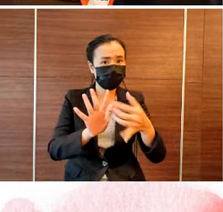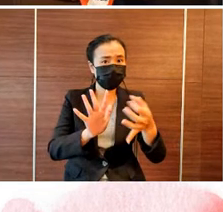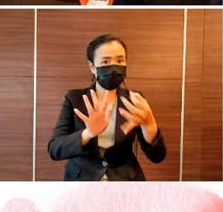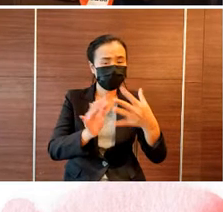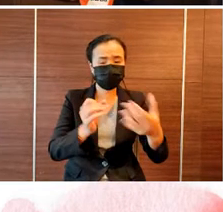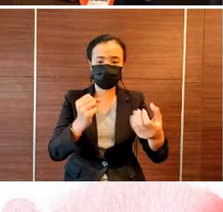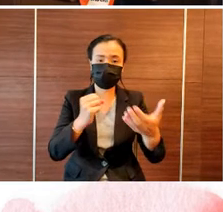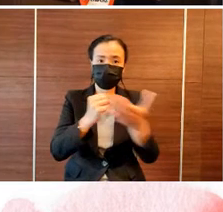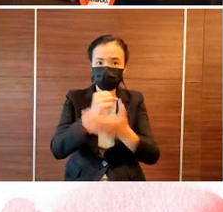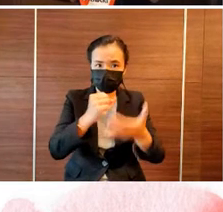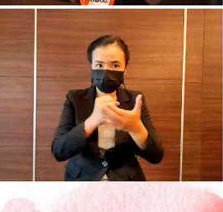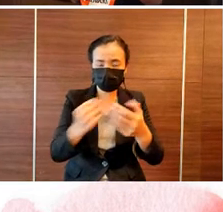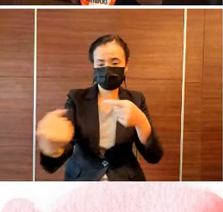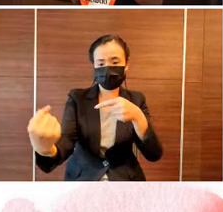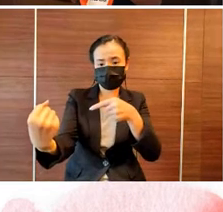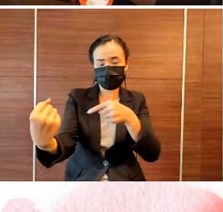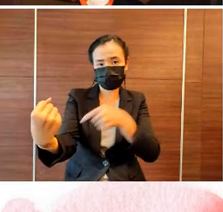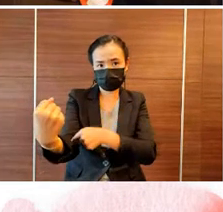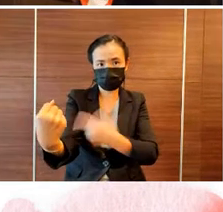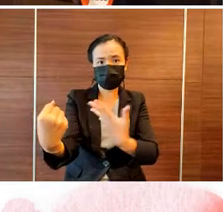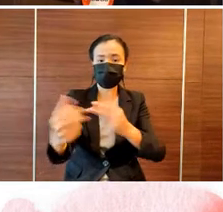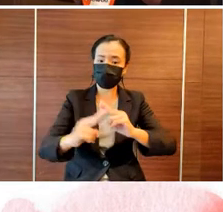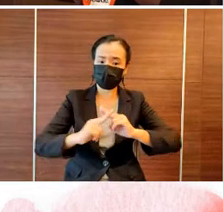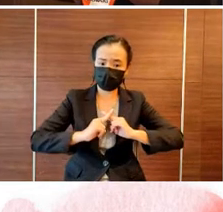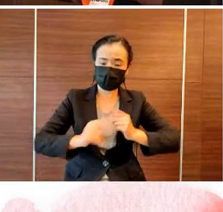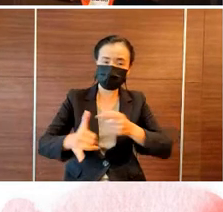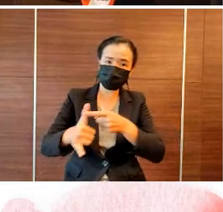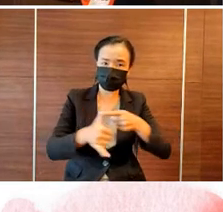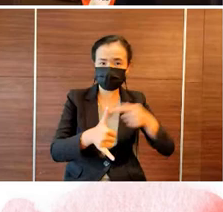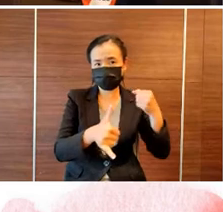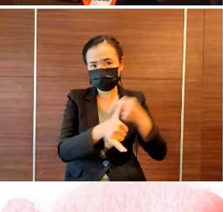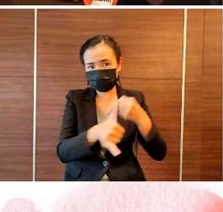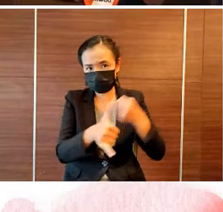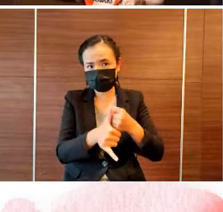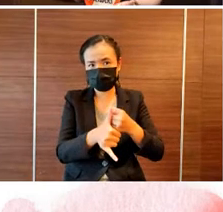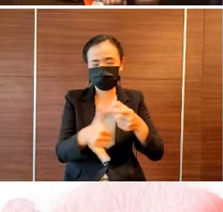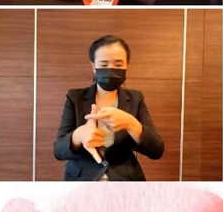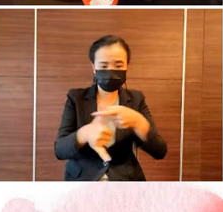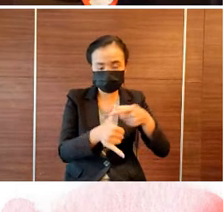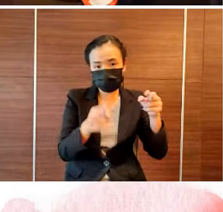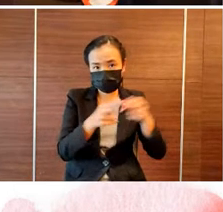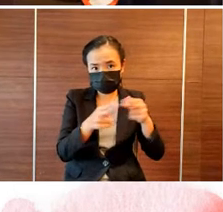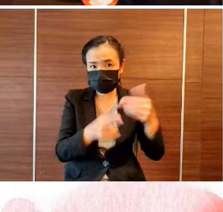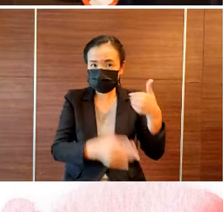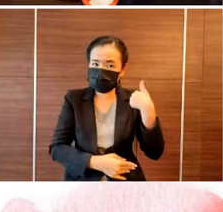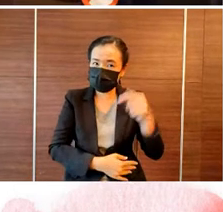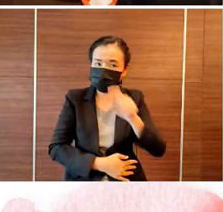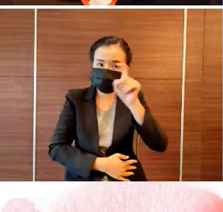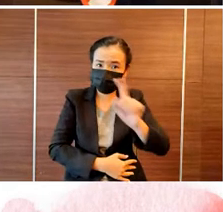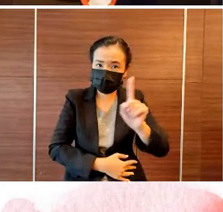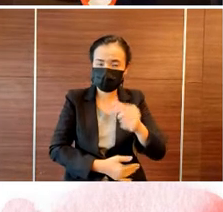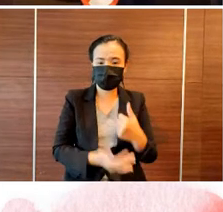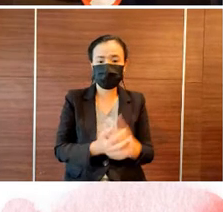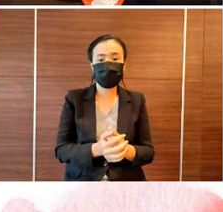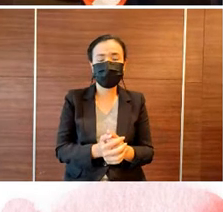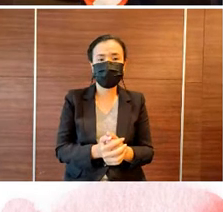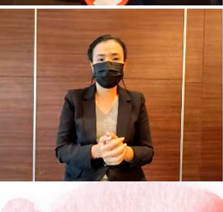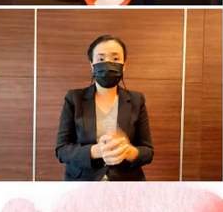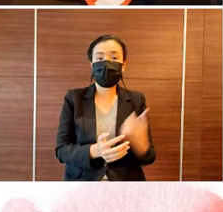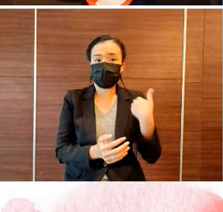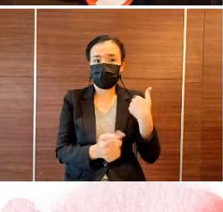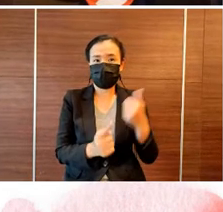ใช้ในขณะที่ตัวเองมีสติไหมเคยถูกกระทำความรุนแรงไหมเคยโดนข่มขืนไหมนะคะเคยเจออุบัติเหตุจากการ